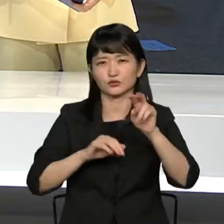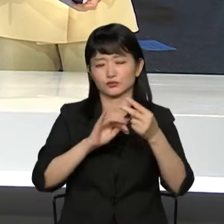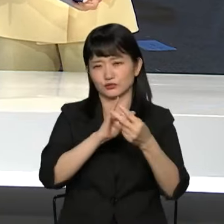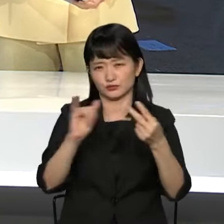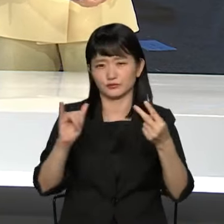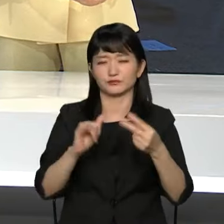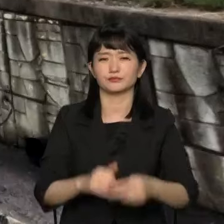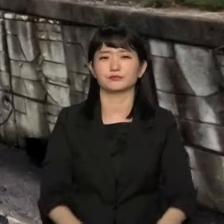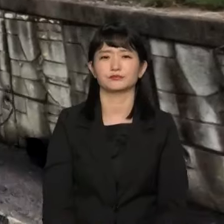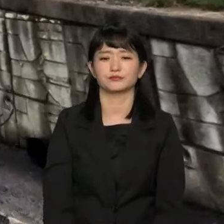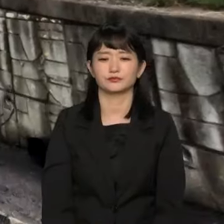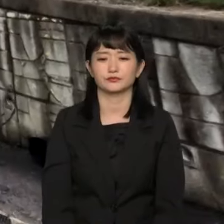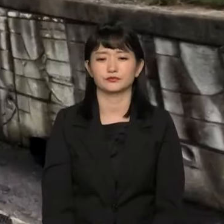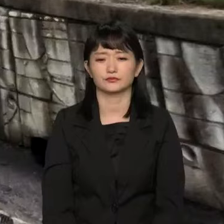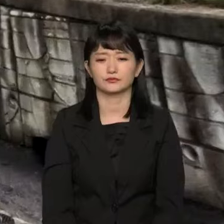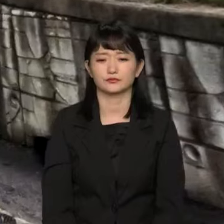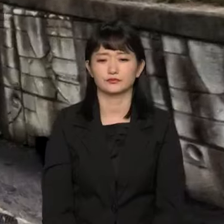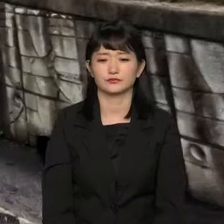기자입니다.